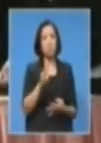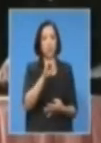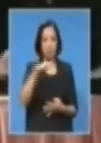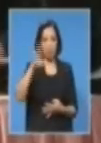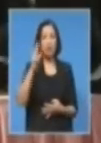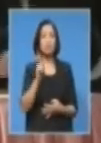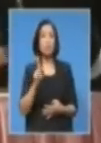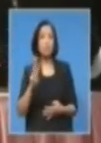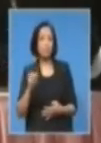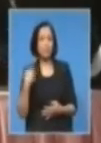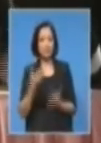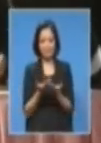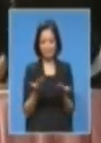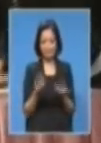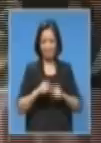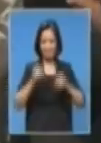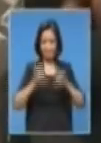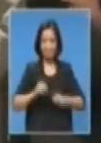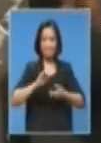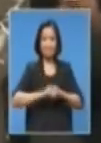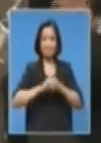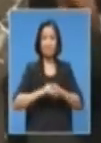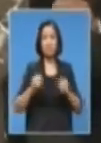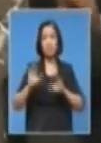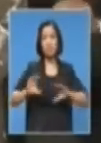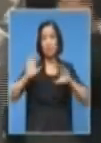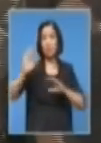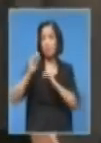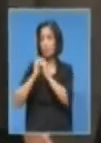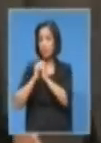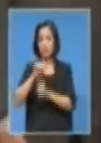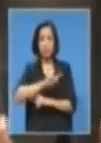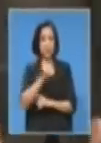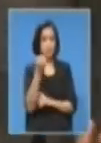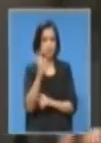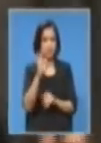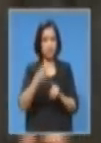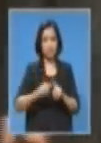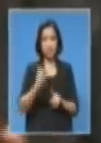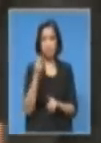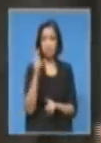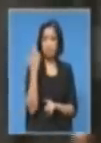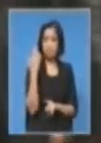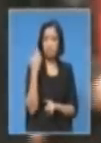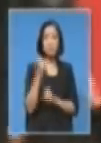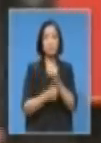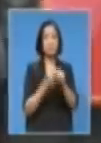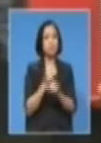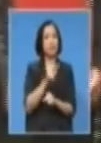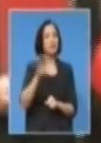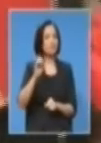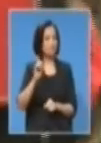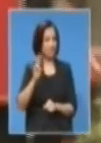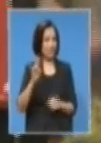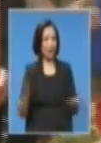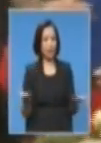วนนี้เนี่ยได้มีการลงนามร่วมกับทางรัฐบาลของจีนเมื่อวันที่19ธันวาคม2557ครับข